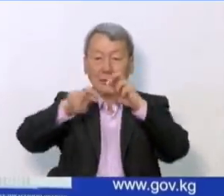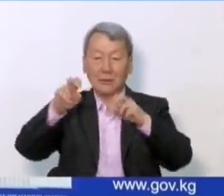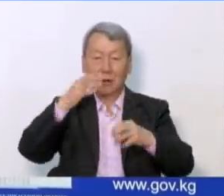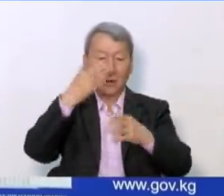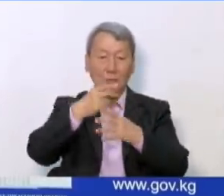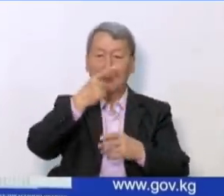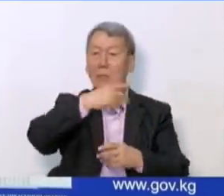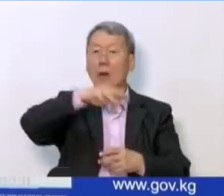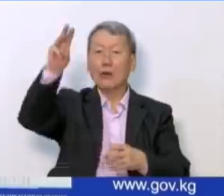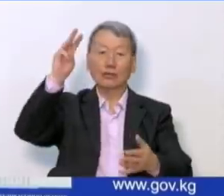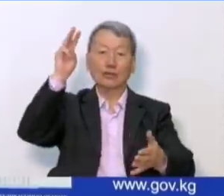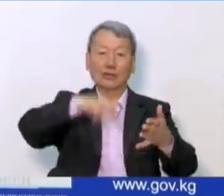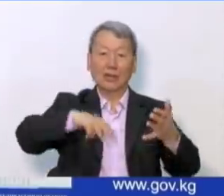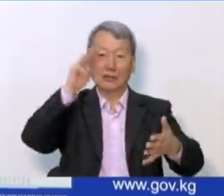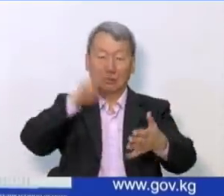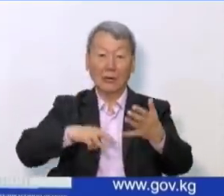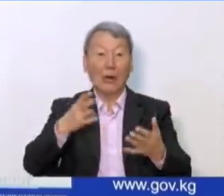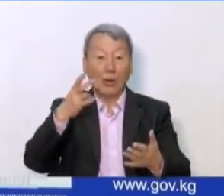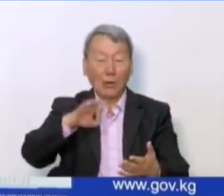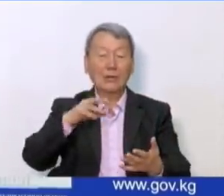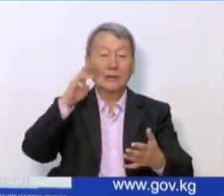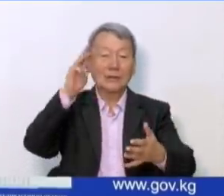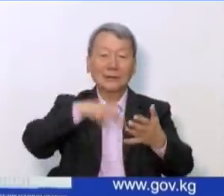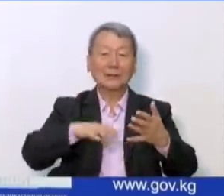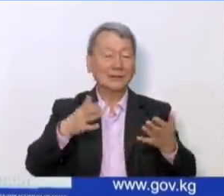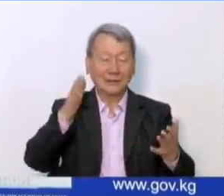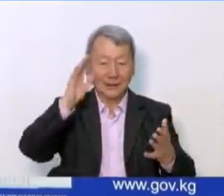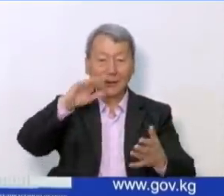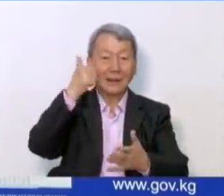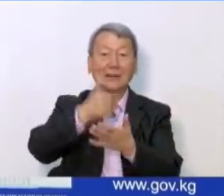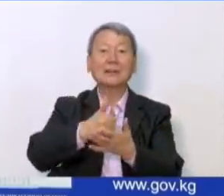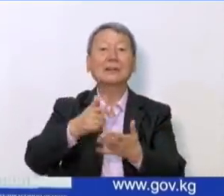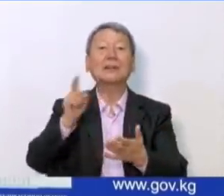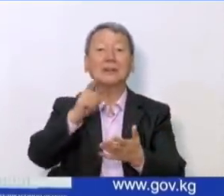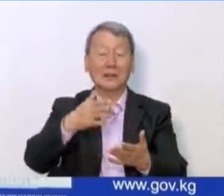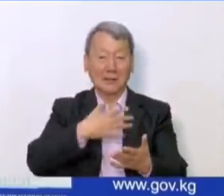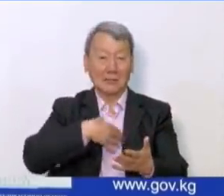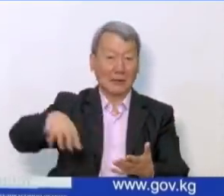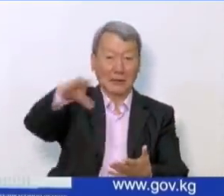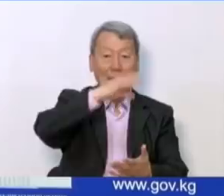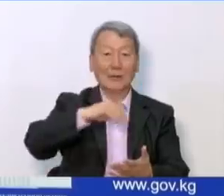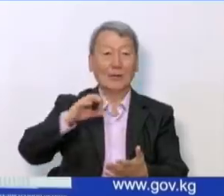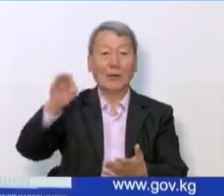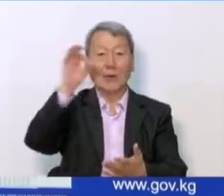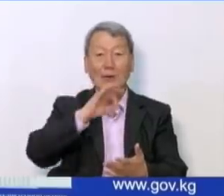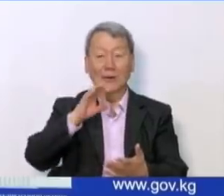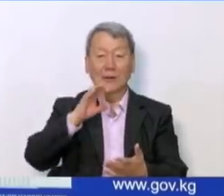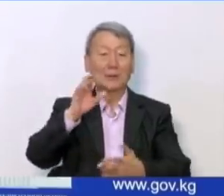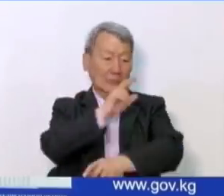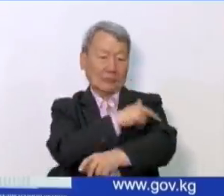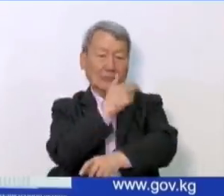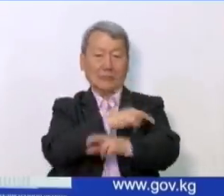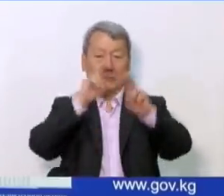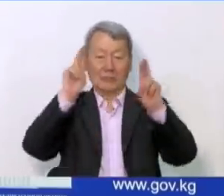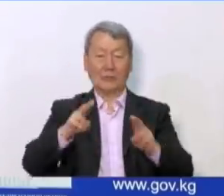акчага айып салынып атат. Бирок бул негизи деген биз баарыбыз жалпысынан ушу санитардык